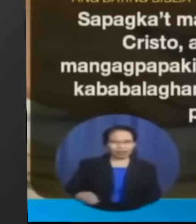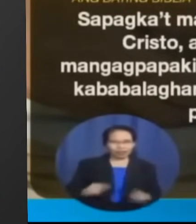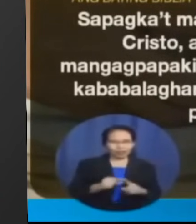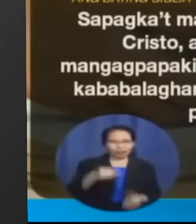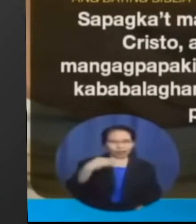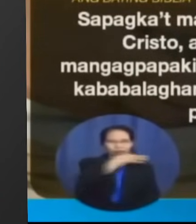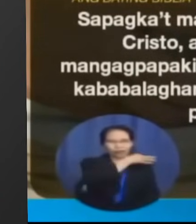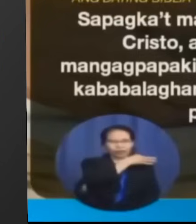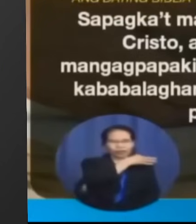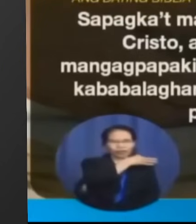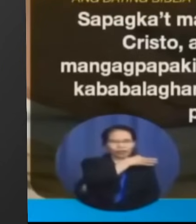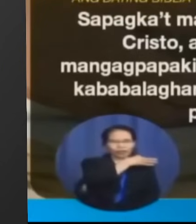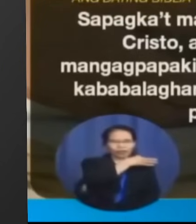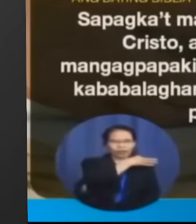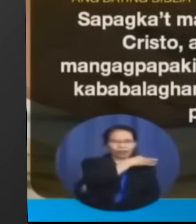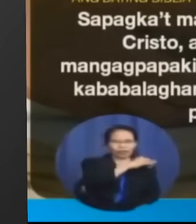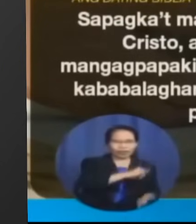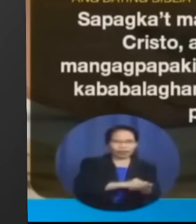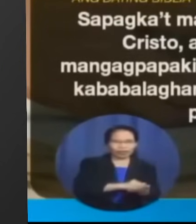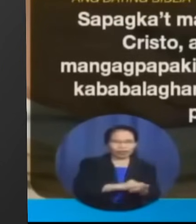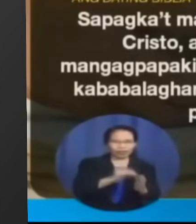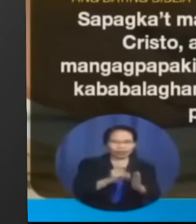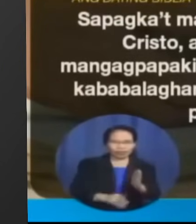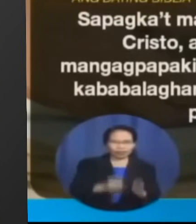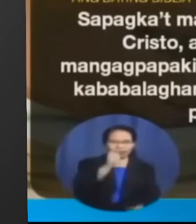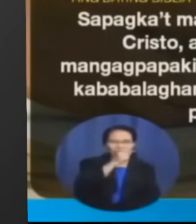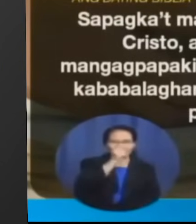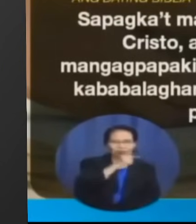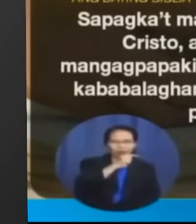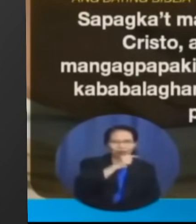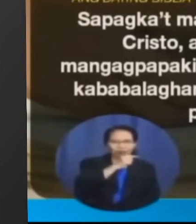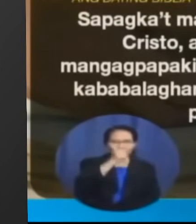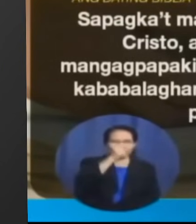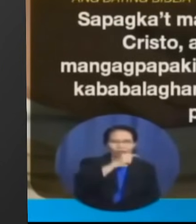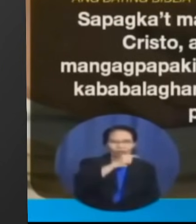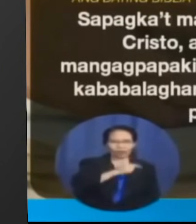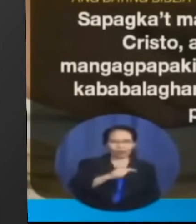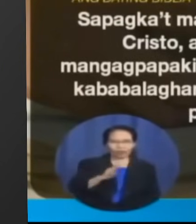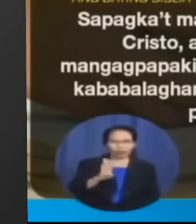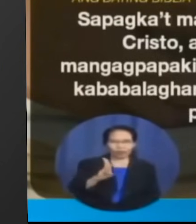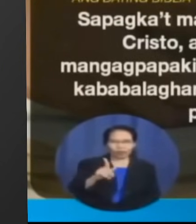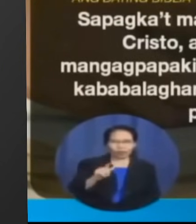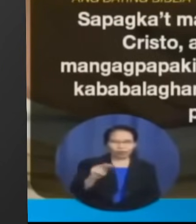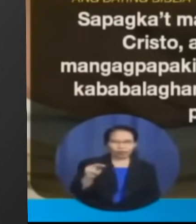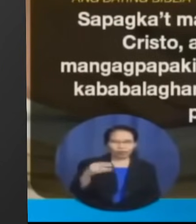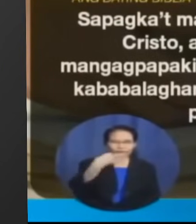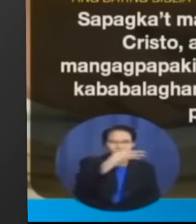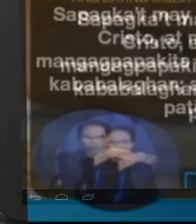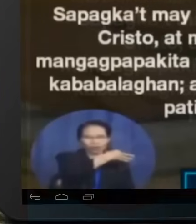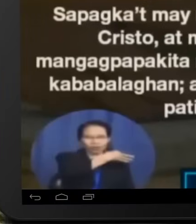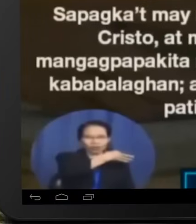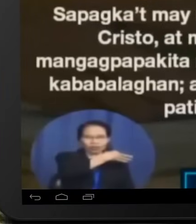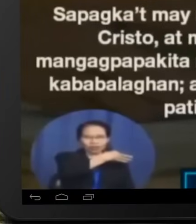kasing bulaan, yun ay malalim na Tagalog eh. Tagalog Bulacan yun eh. Yung bulaan,